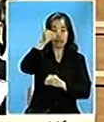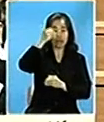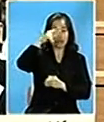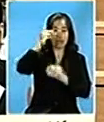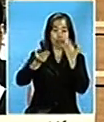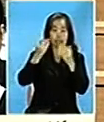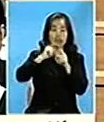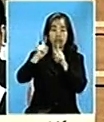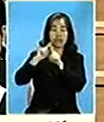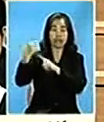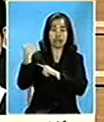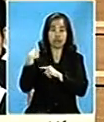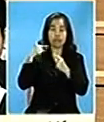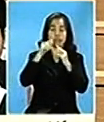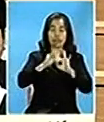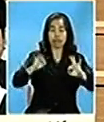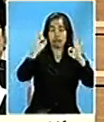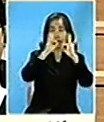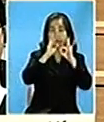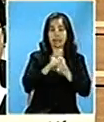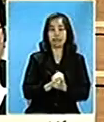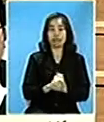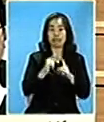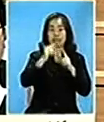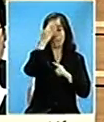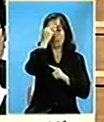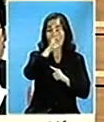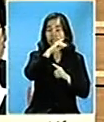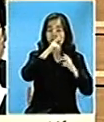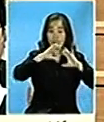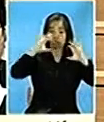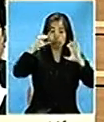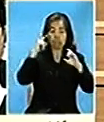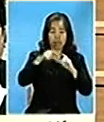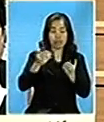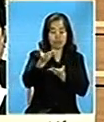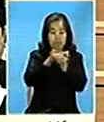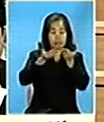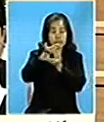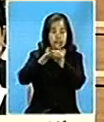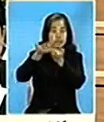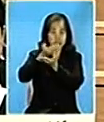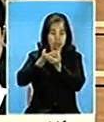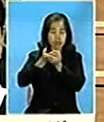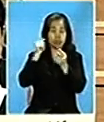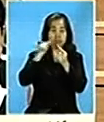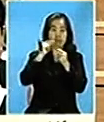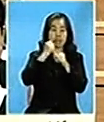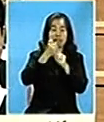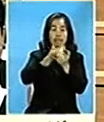ด้วยเนี่ยเป็นส่วนที่มีความสำคัญมากกว่าถ้าหากว่ารัฐบาลจะได้พิจารณาให้มีการ